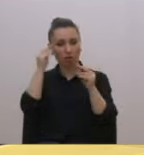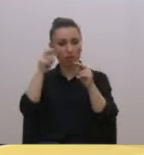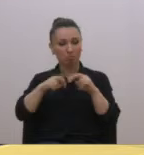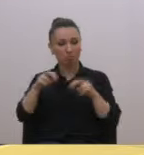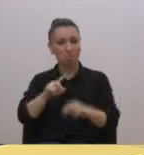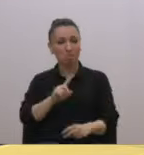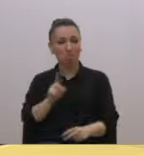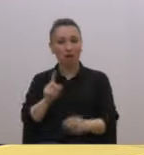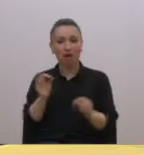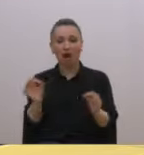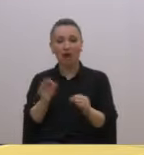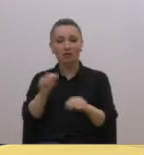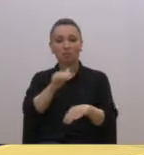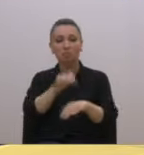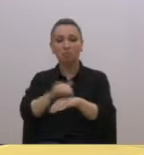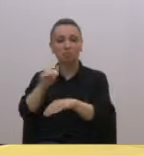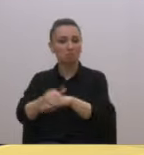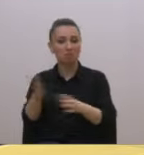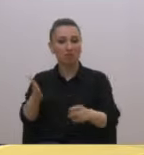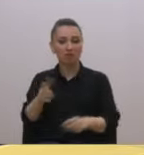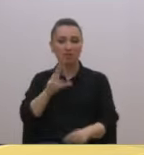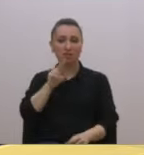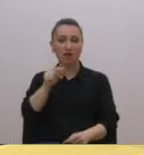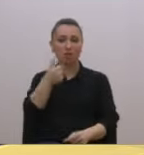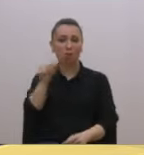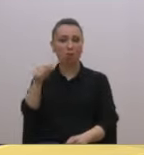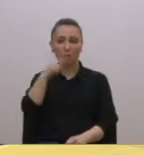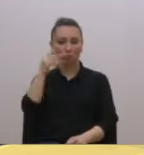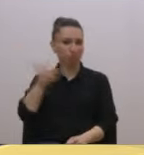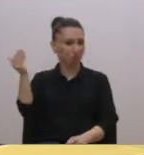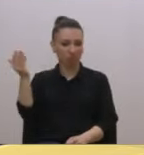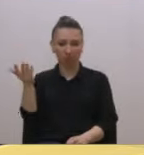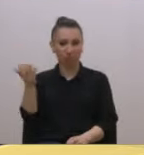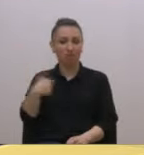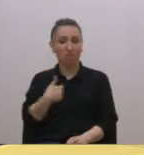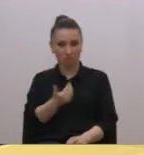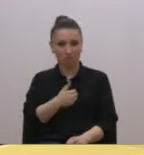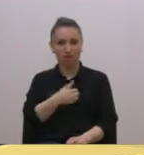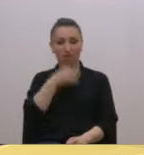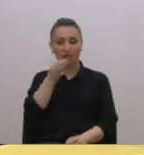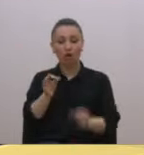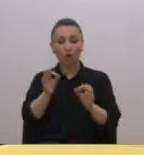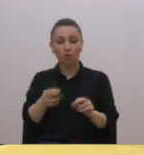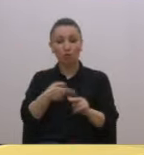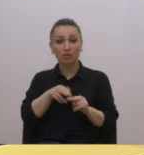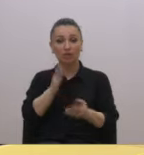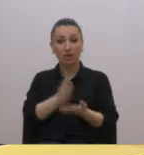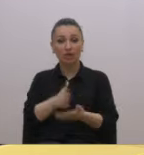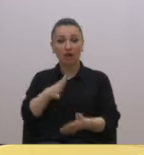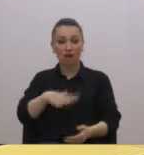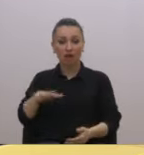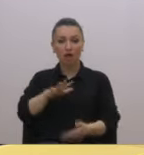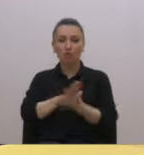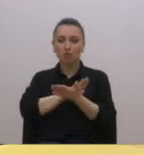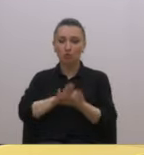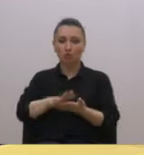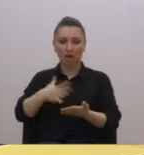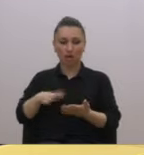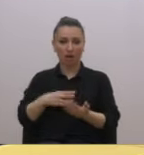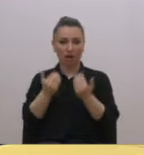მაგრამ არავითარი არგუმენტი და მხოლოდ იმის ძახილი რომ ეს არის რუსული. მინდა გითხრათ რომ სწორედ ეს არის ქართული, სულთა